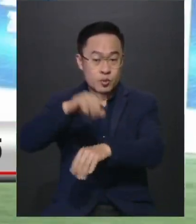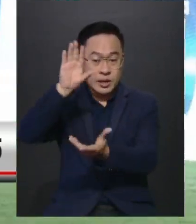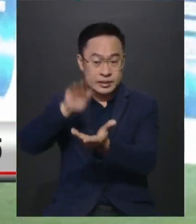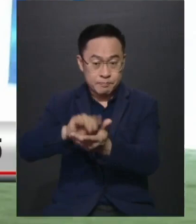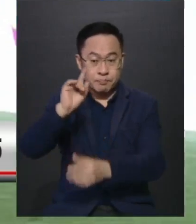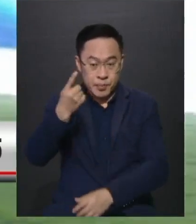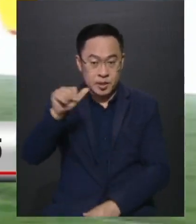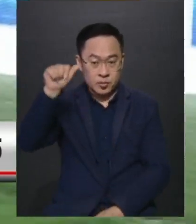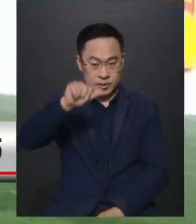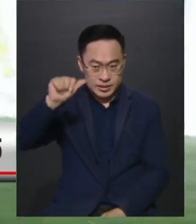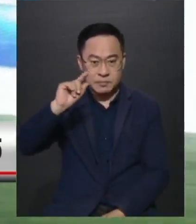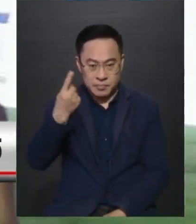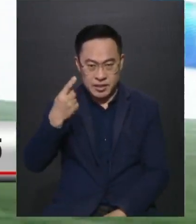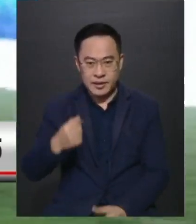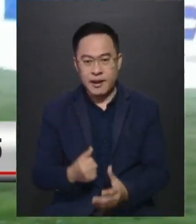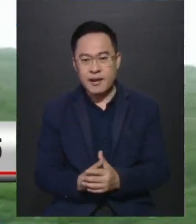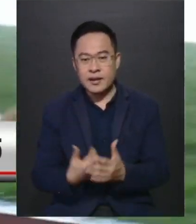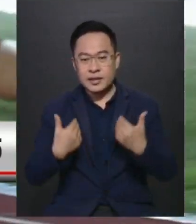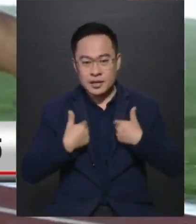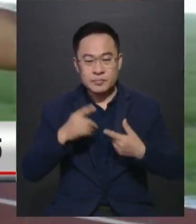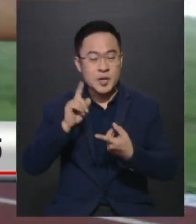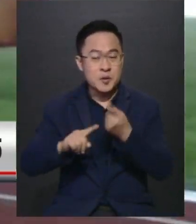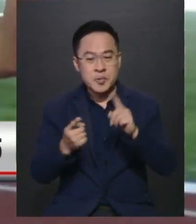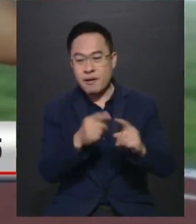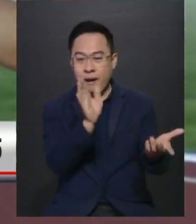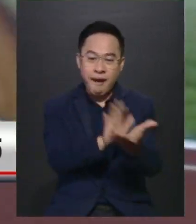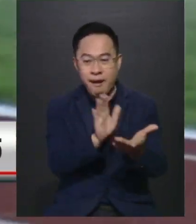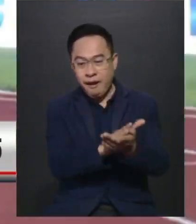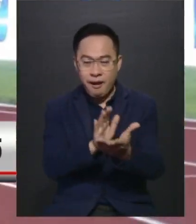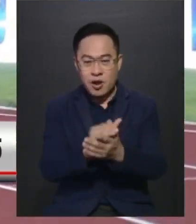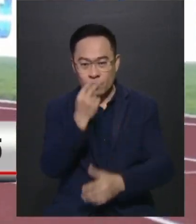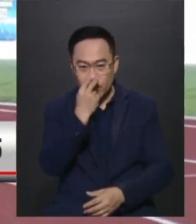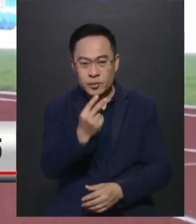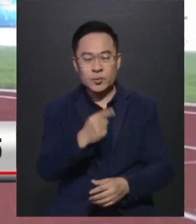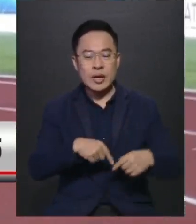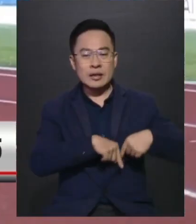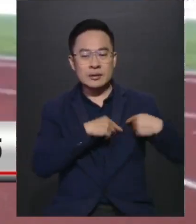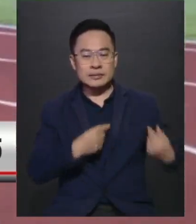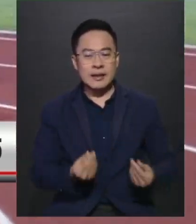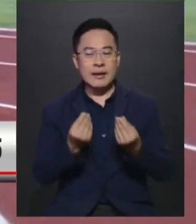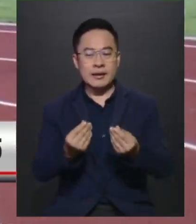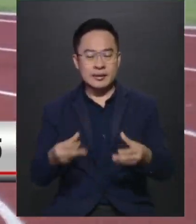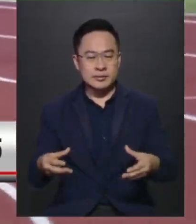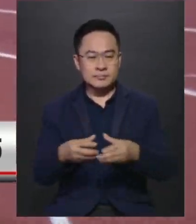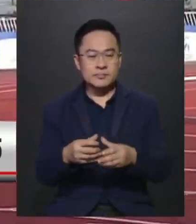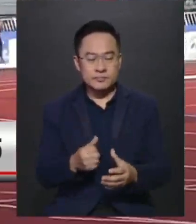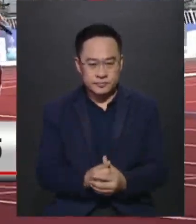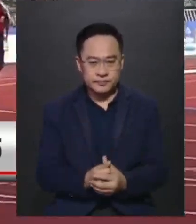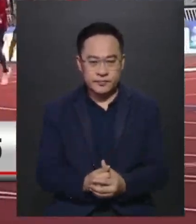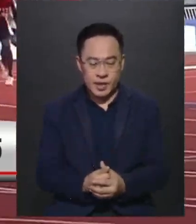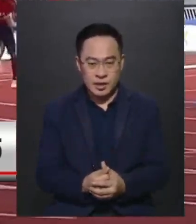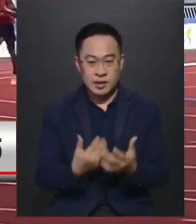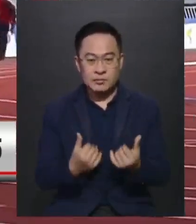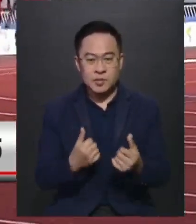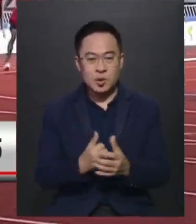ยิ่งใหญ่มีเพื่อนๆที่โพสต์ในโลกโซเชียลว่าเข้าไปชมไปเชียร์ที่สนามสุพัชลาไสยบอกว่า